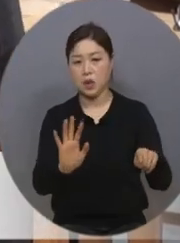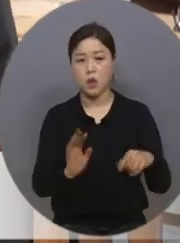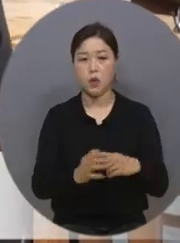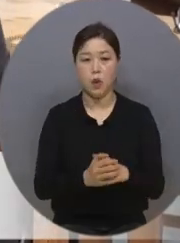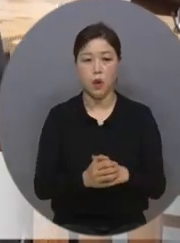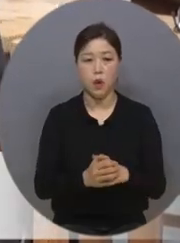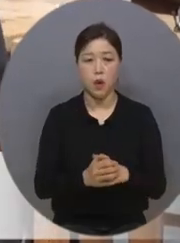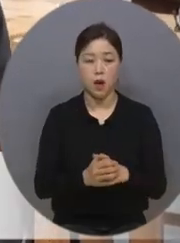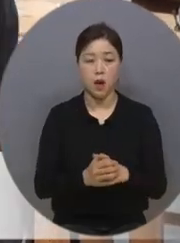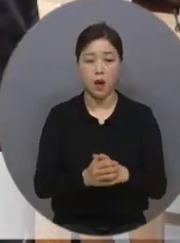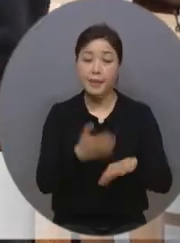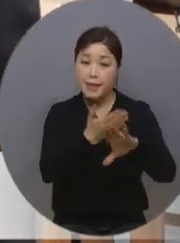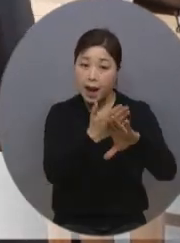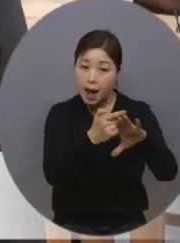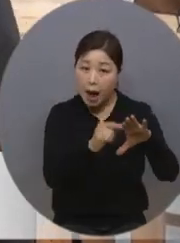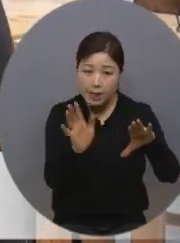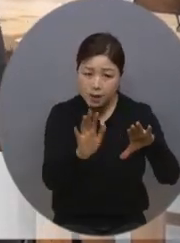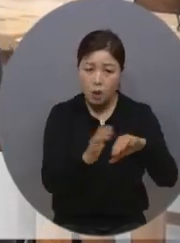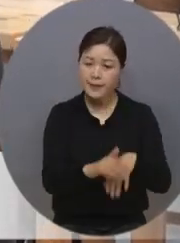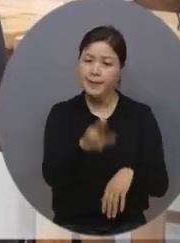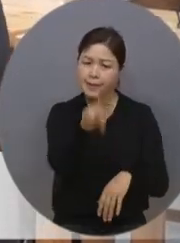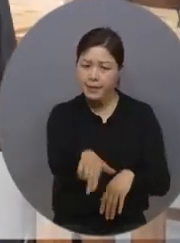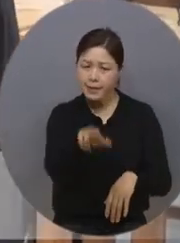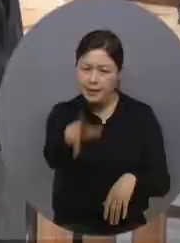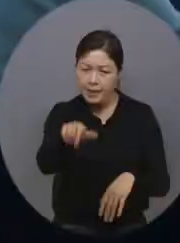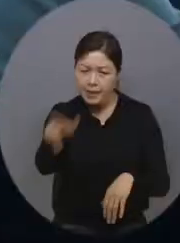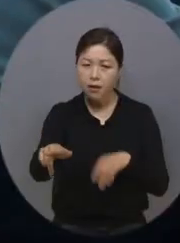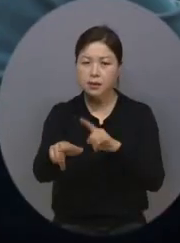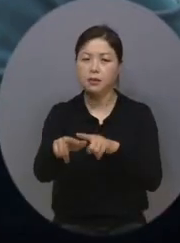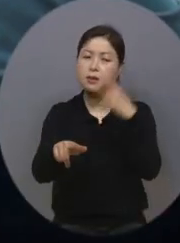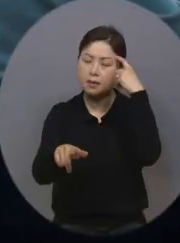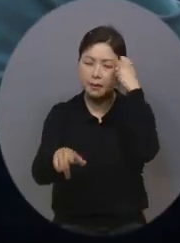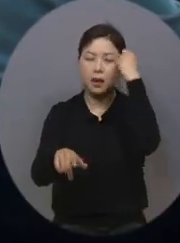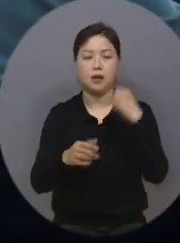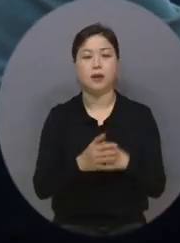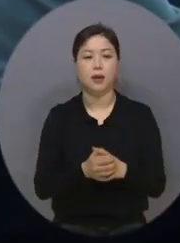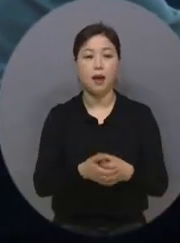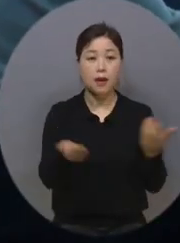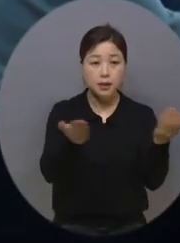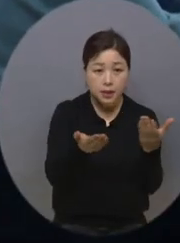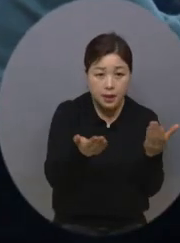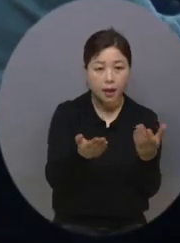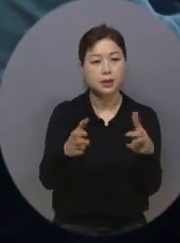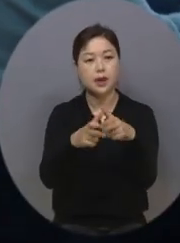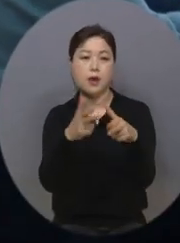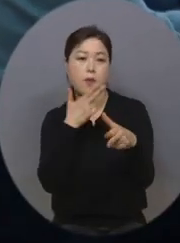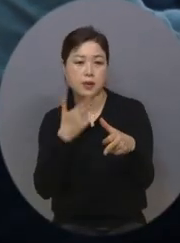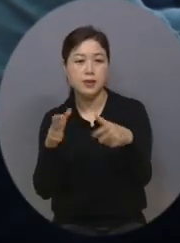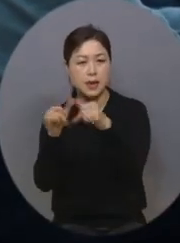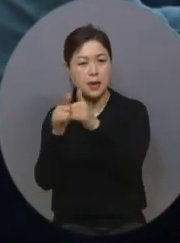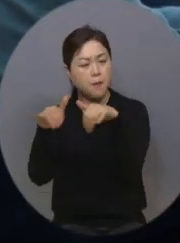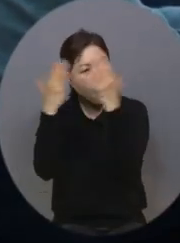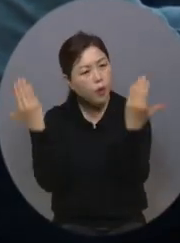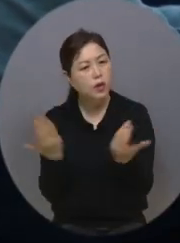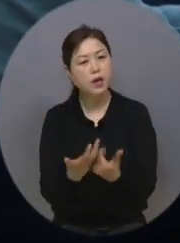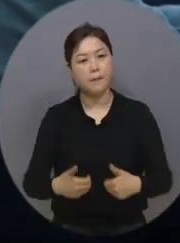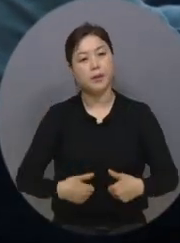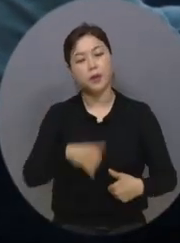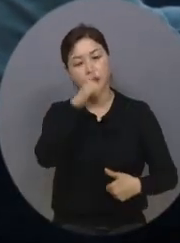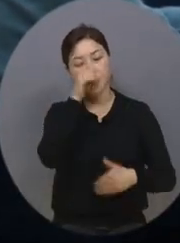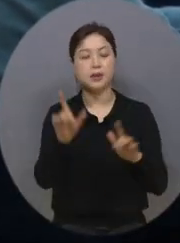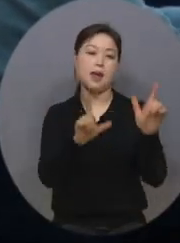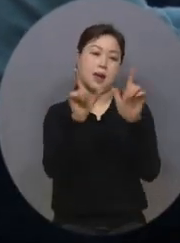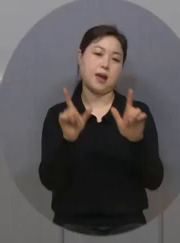다른 점을 인정하는 게 아니라 틀린 점을 인정하는 거죠. 직업, 비장애인, 장애인 모두에게 필요한 삶의